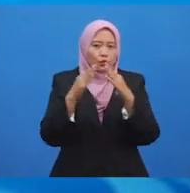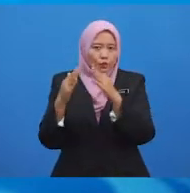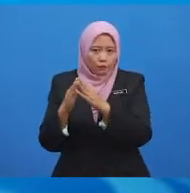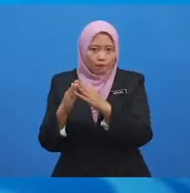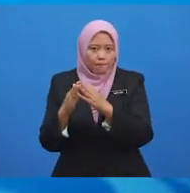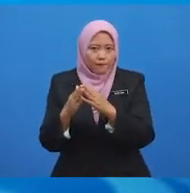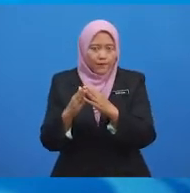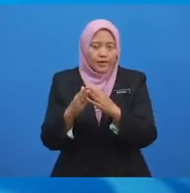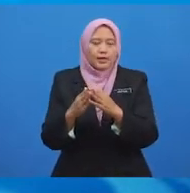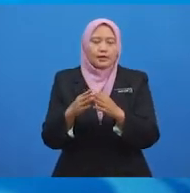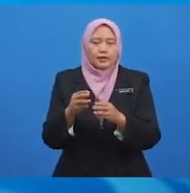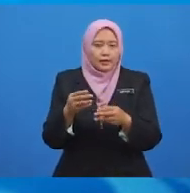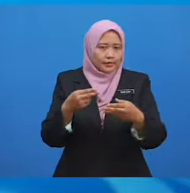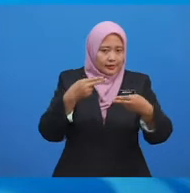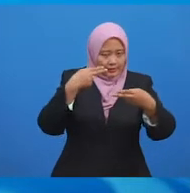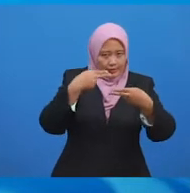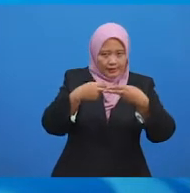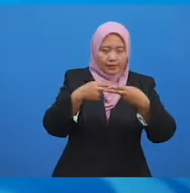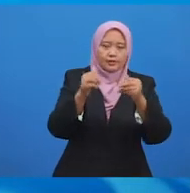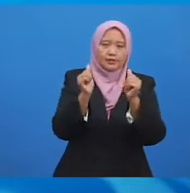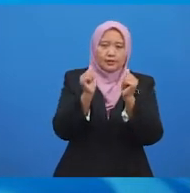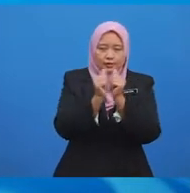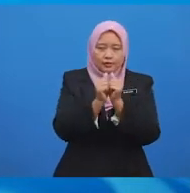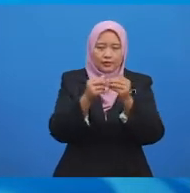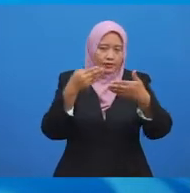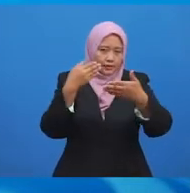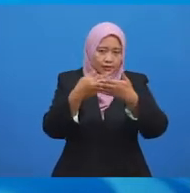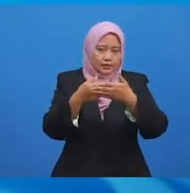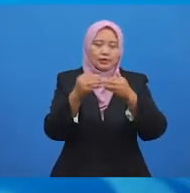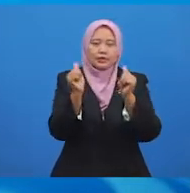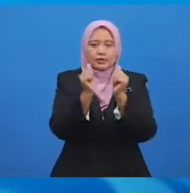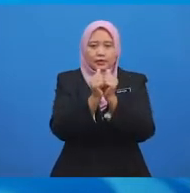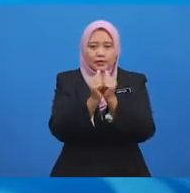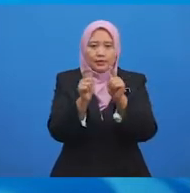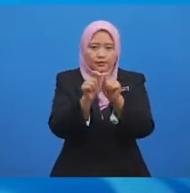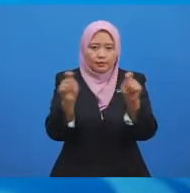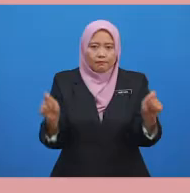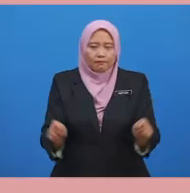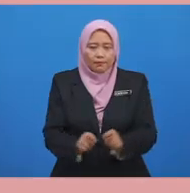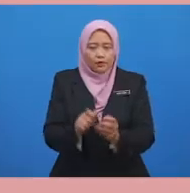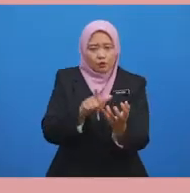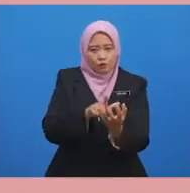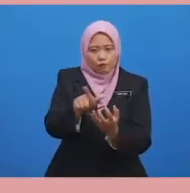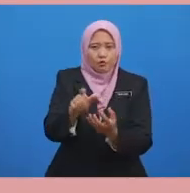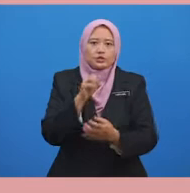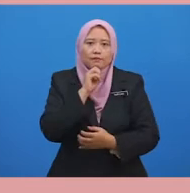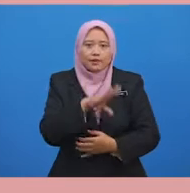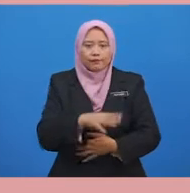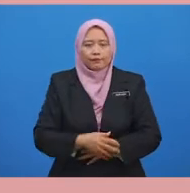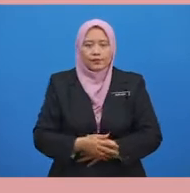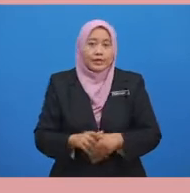tempat pelupusan sampah. Seterusnya juga murid-murid boleh